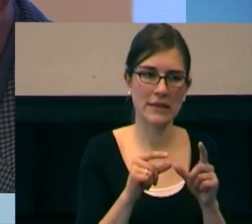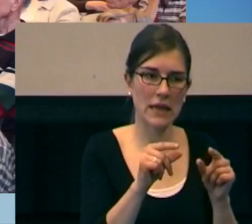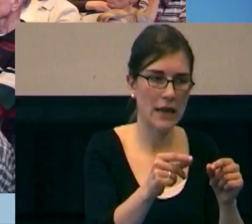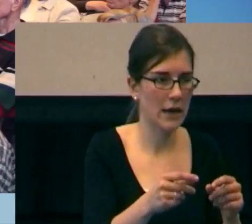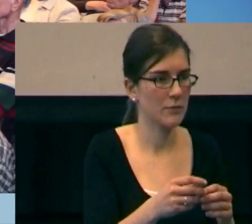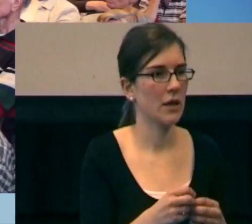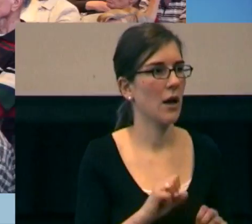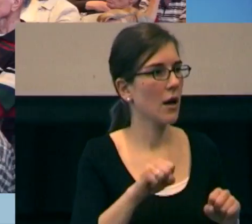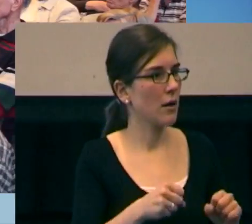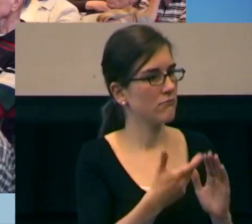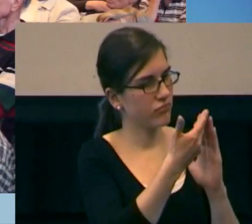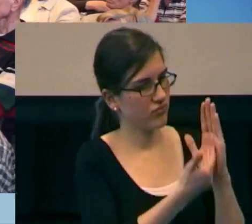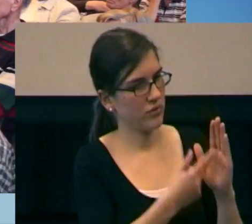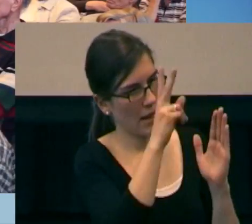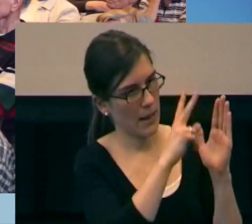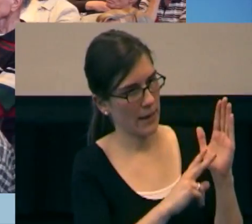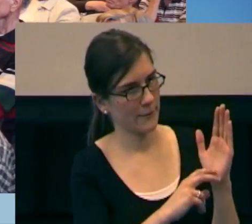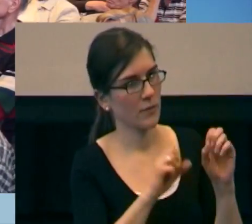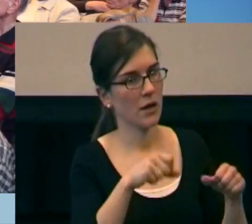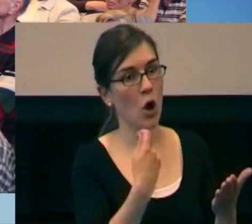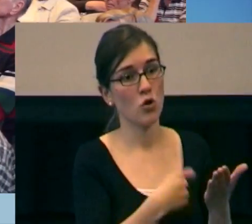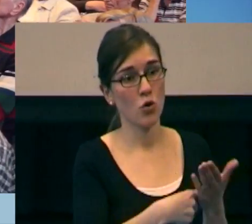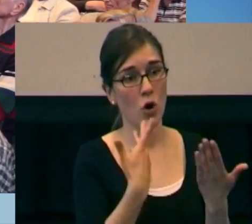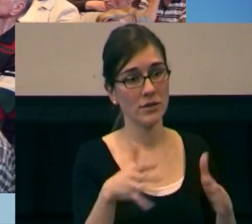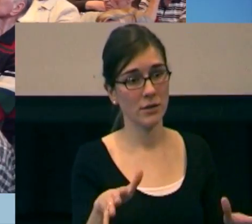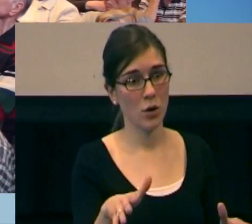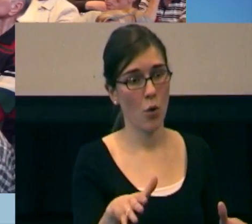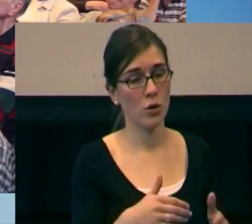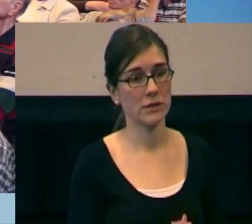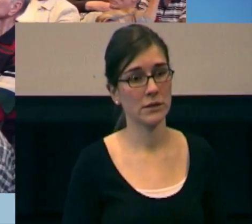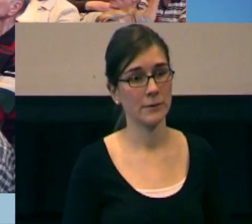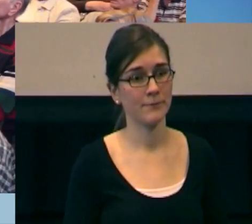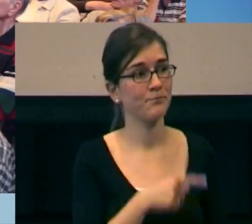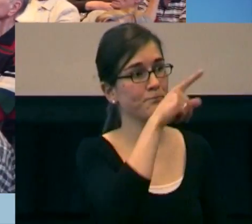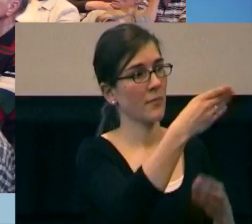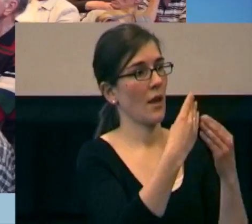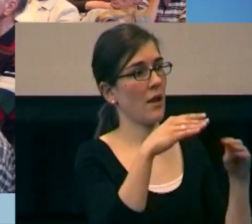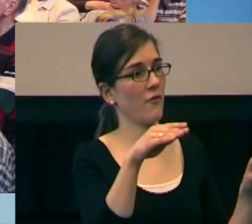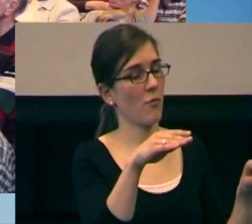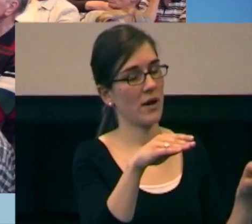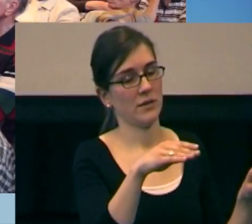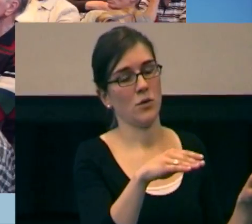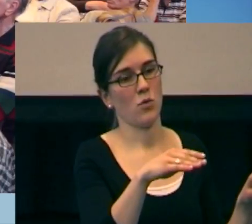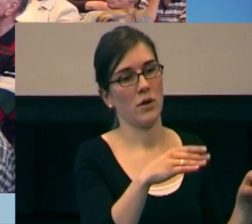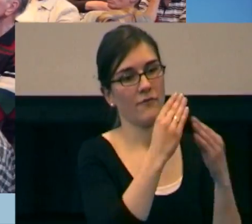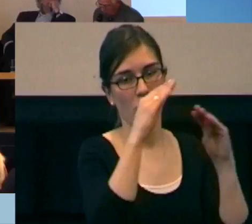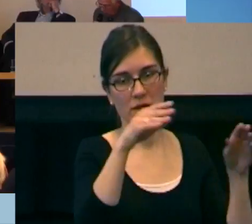-Linie Leitlinie erhalten Sie kostenlos an unserem Infostand im Flur.